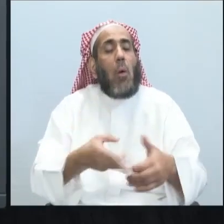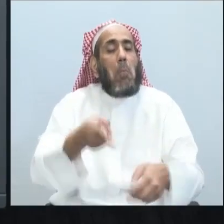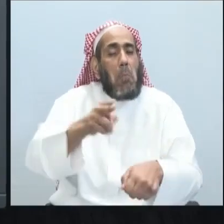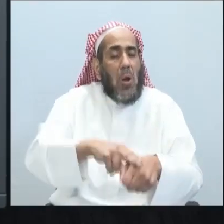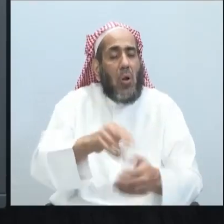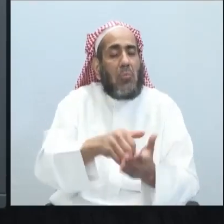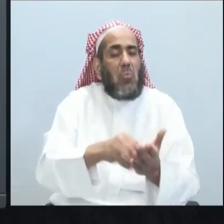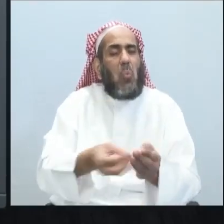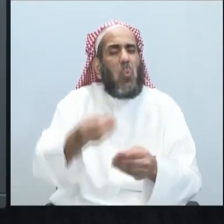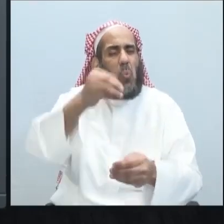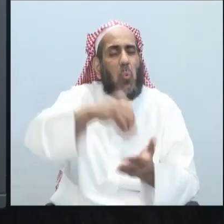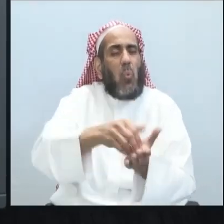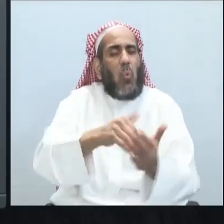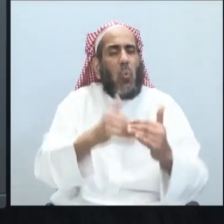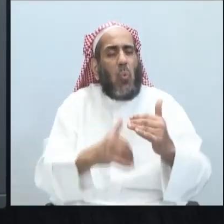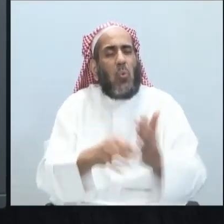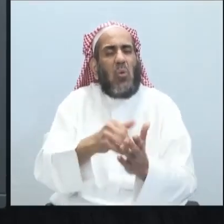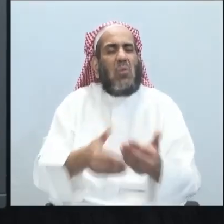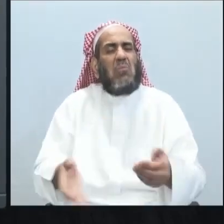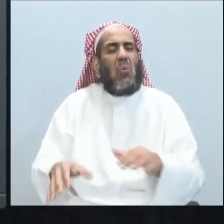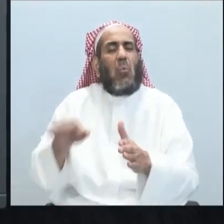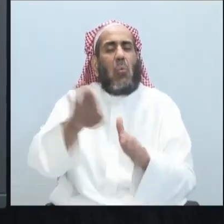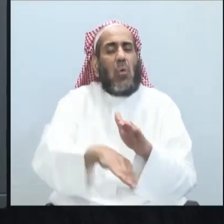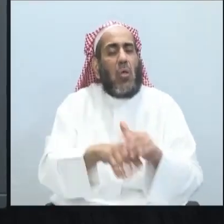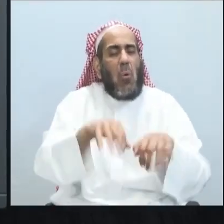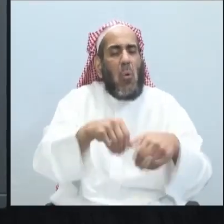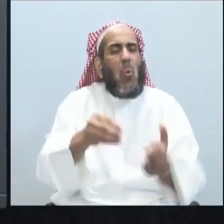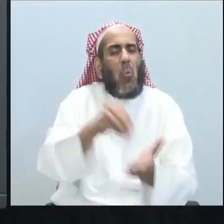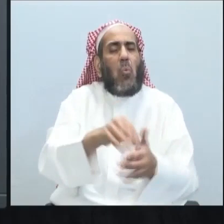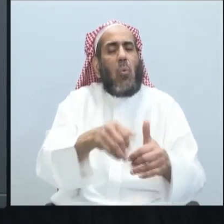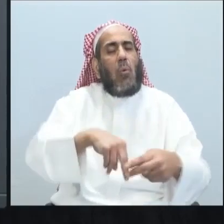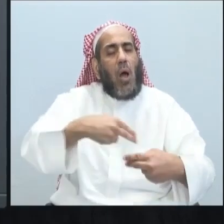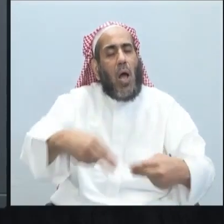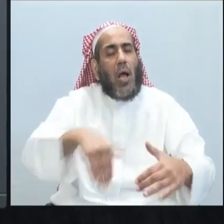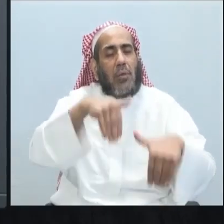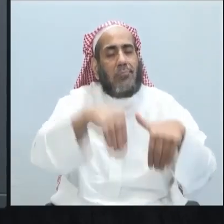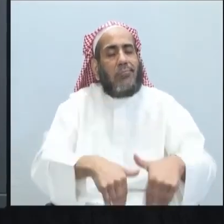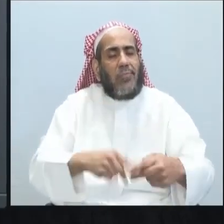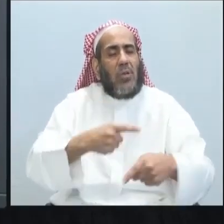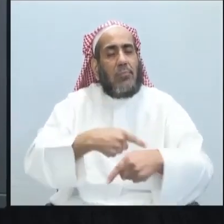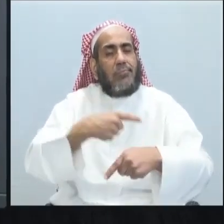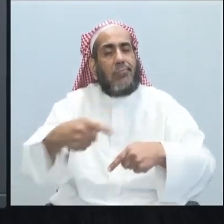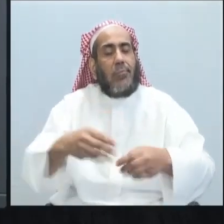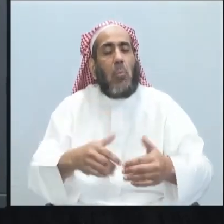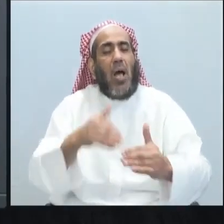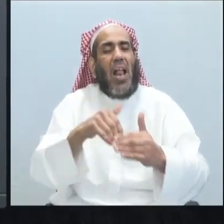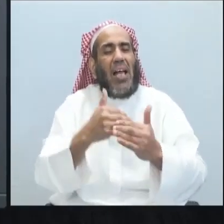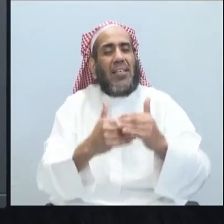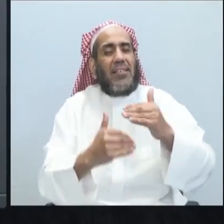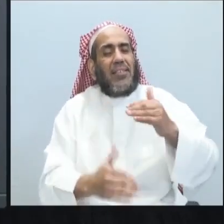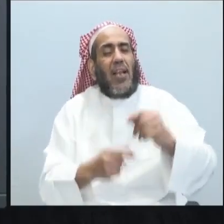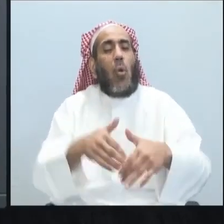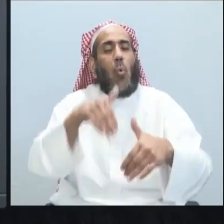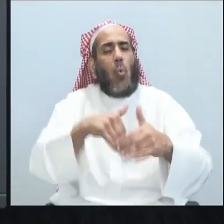اخرى ثم بعد فتره يحفر وكان تدخل فيه جثه ثم تنبش ويدخل فيه جثه اخرى وهكذا بعد فترات طويله فيقول رب لحد قد صار